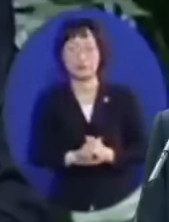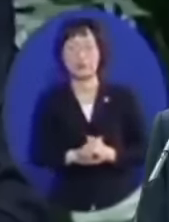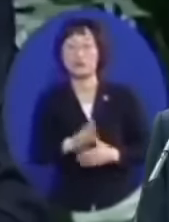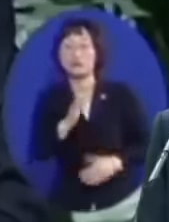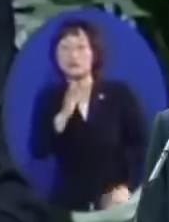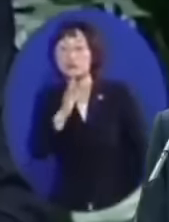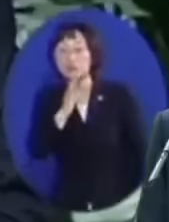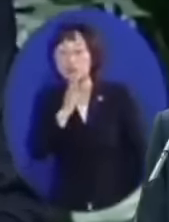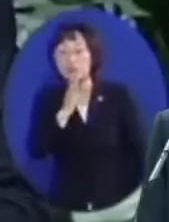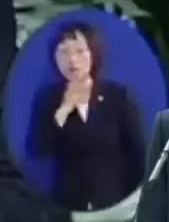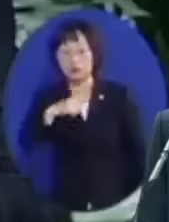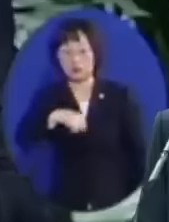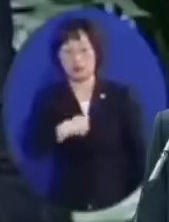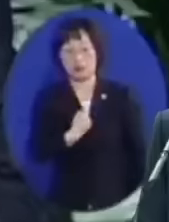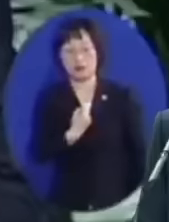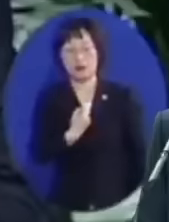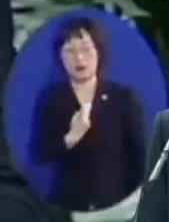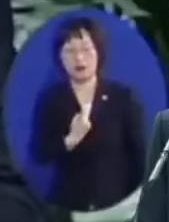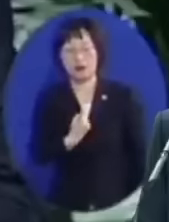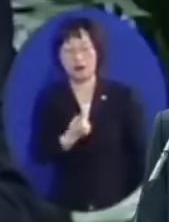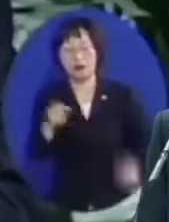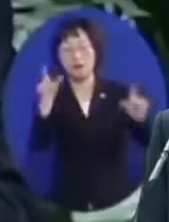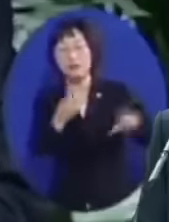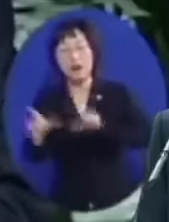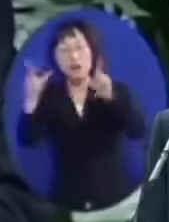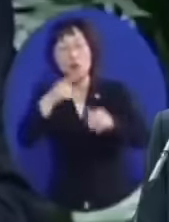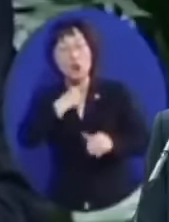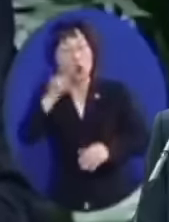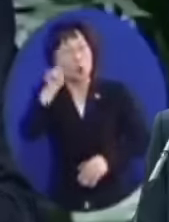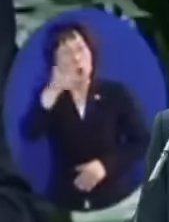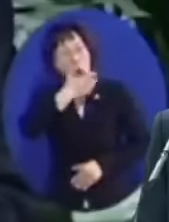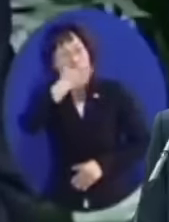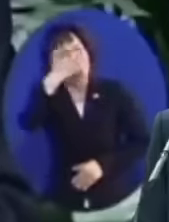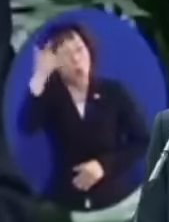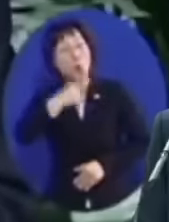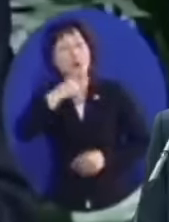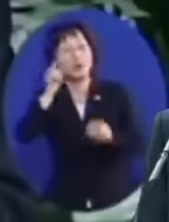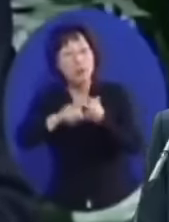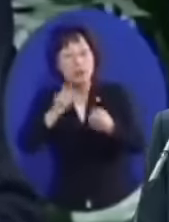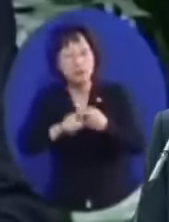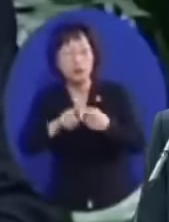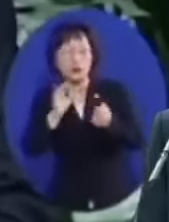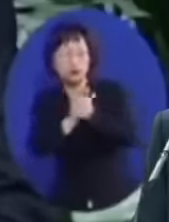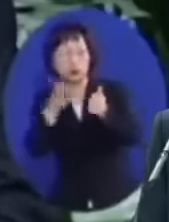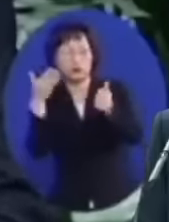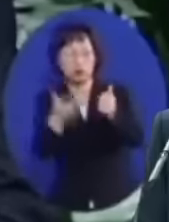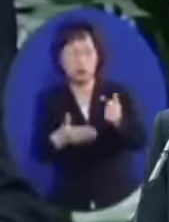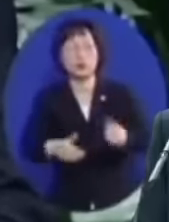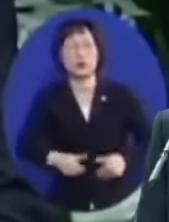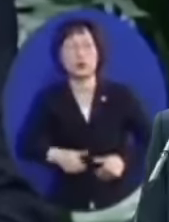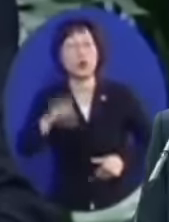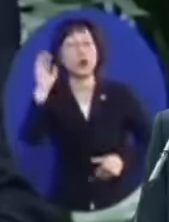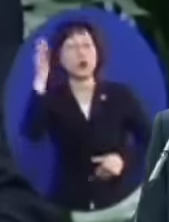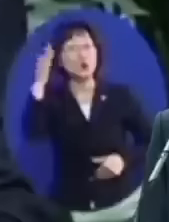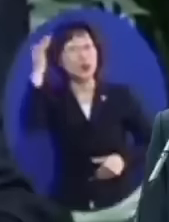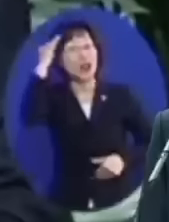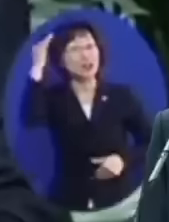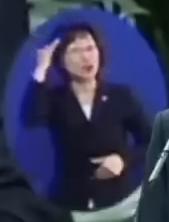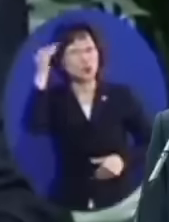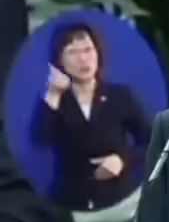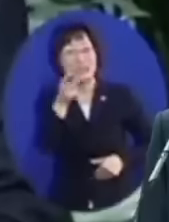정말로 자기가 사계를 원하고 꿈을 가진 것을 하도록 격려해 줘야 되는 것입니다. 요사이 우리 한국의 텔레비에